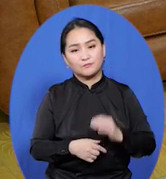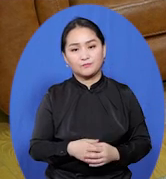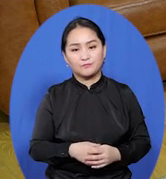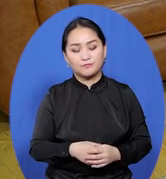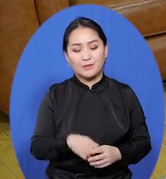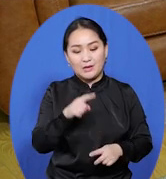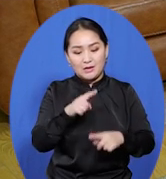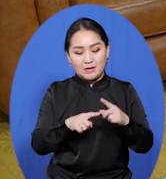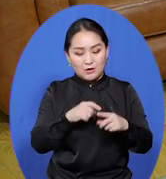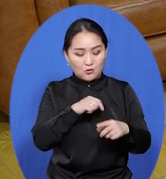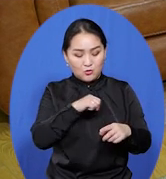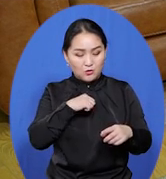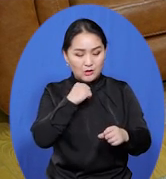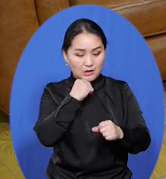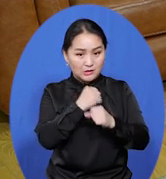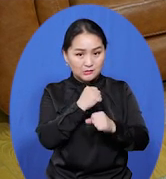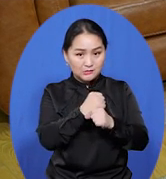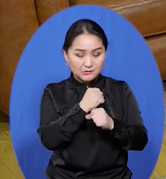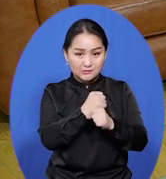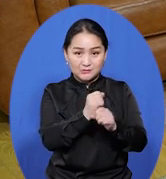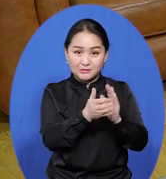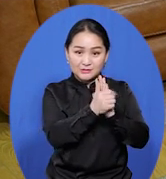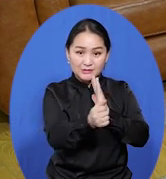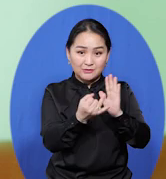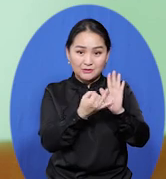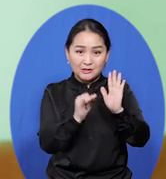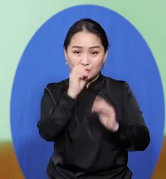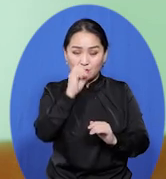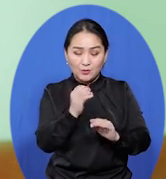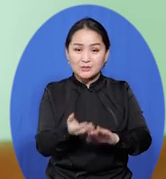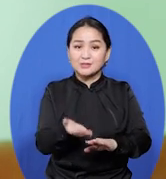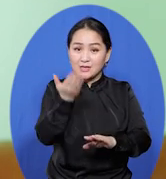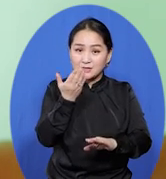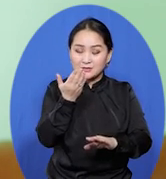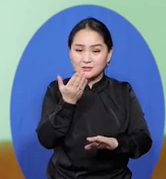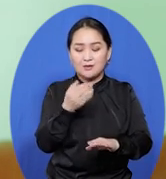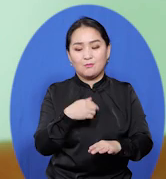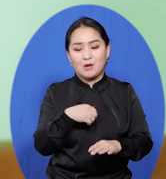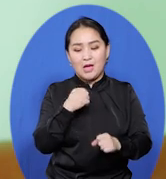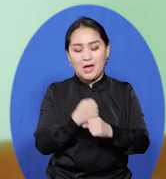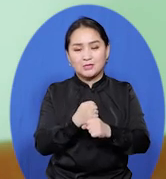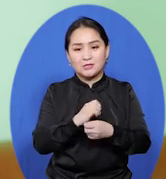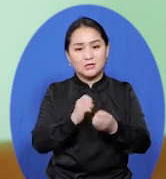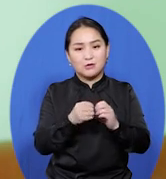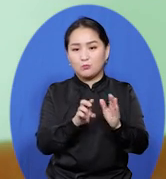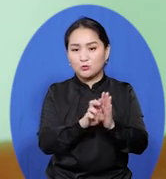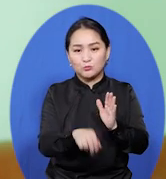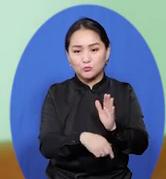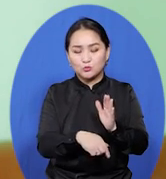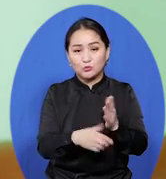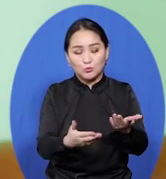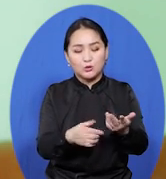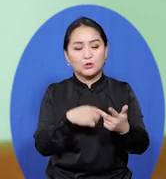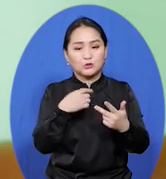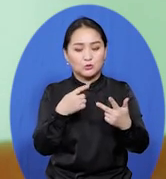яваад болохоор ямар ч хөдөлмөрийн чадвараа далаас тайш халдцсан гэдэг юм уу? Ажил хийх боломжгүй болцсон. Эсвэл нэг хөгжлийн бэрхшээлтэй хүнээ